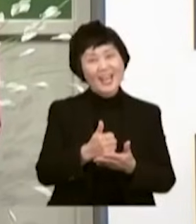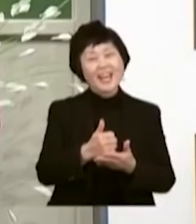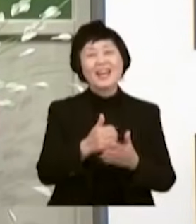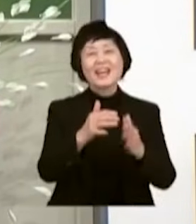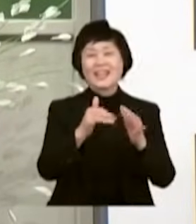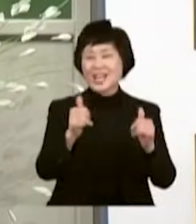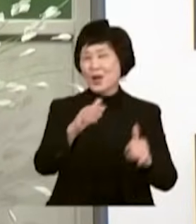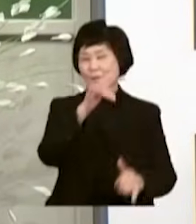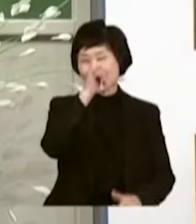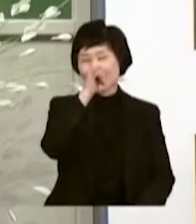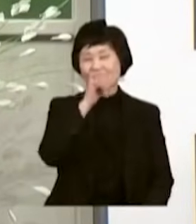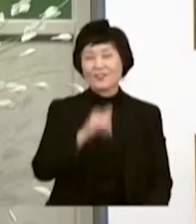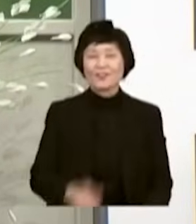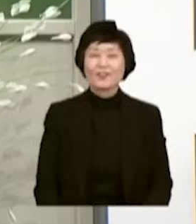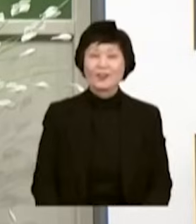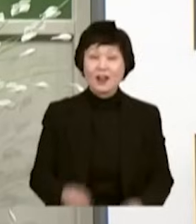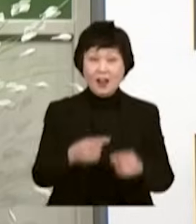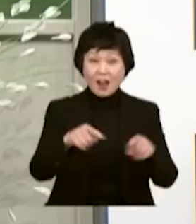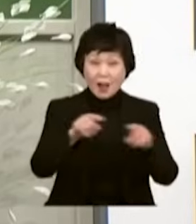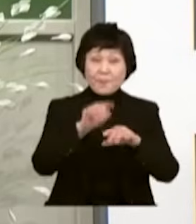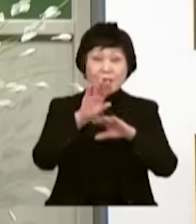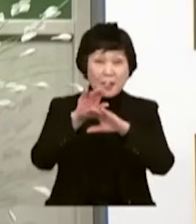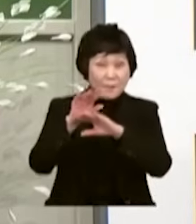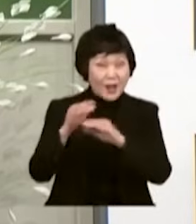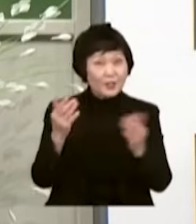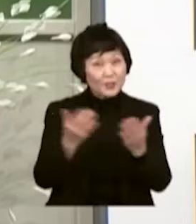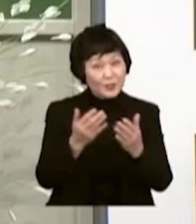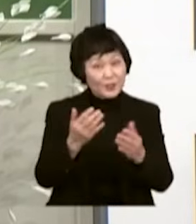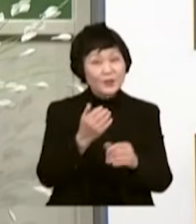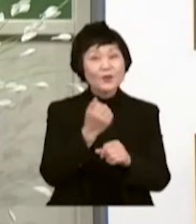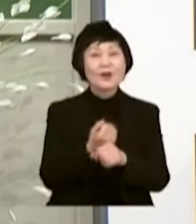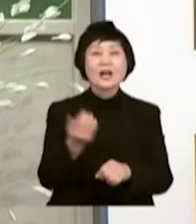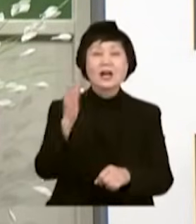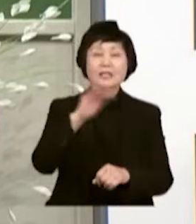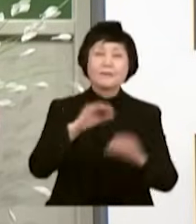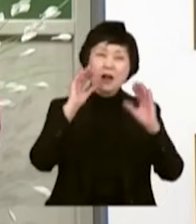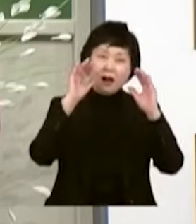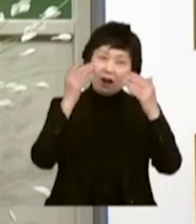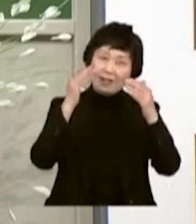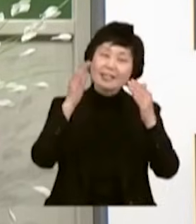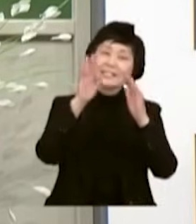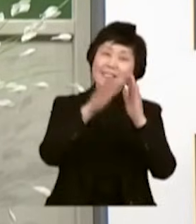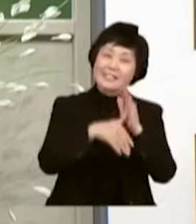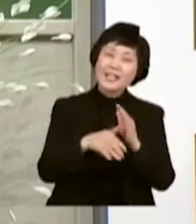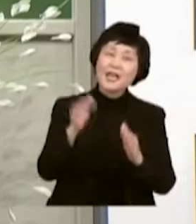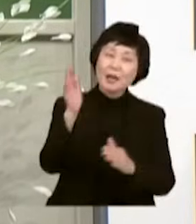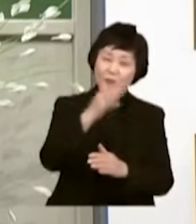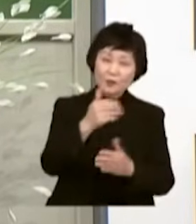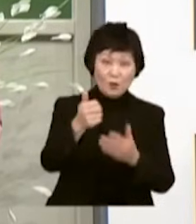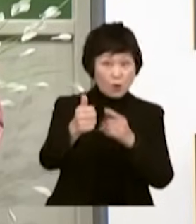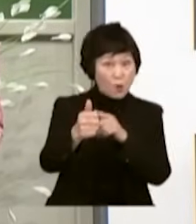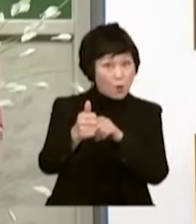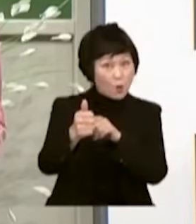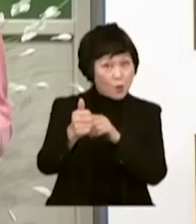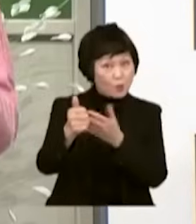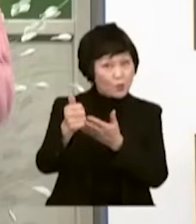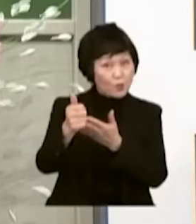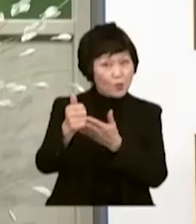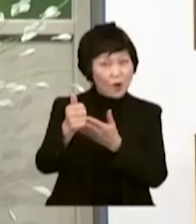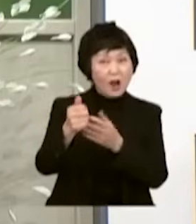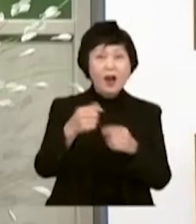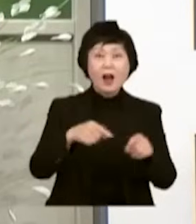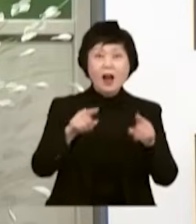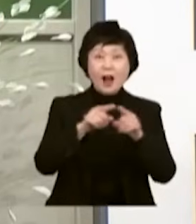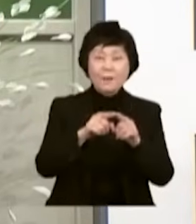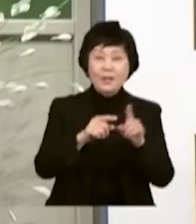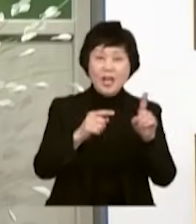사역을 같이 하시는 것도 같이 하는 것이지만 뭐 어렸을 때부터 이분하고 그냥 거의 그 몰려다녔지.